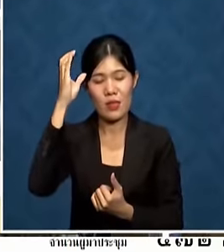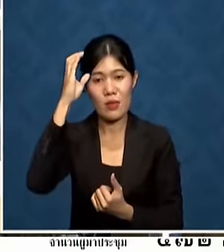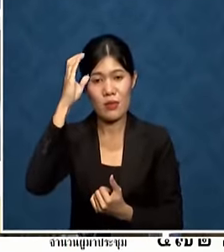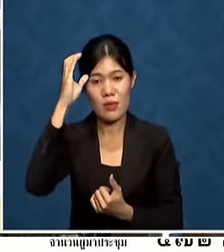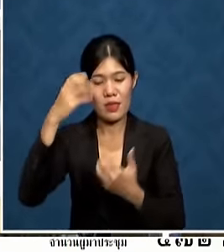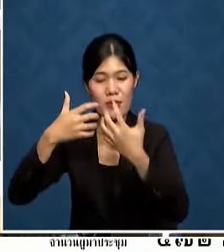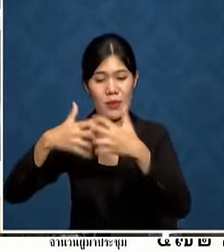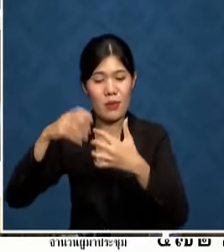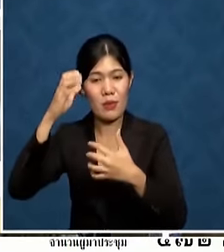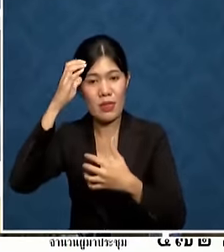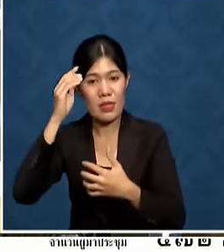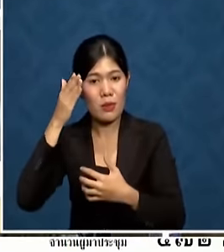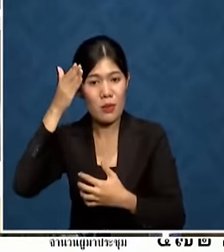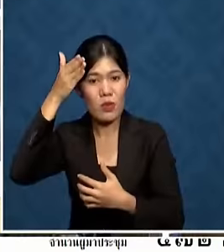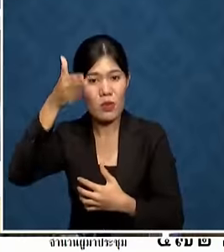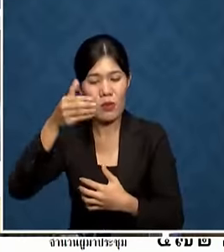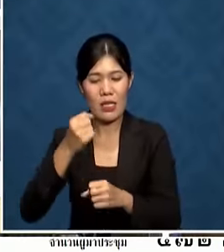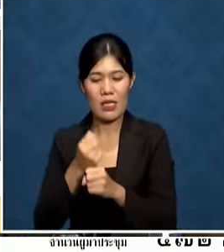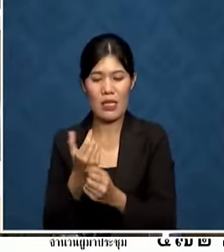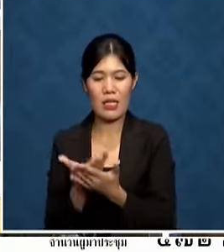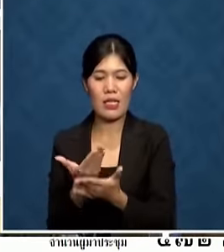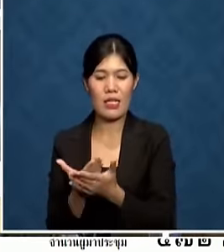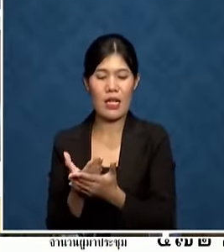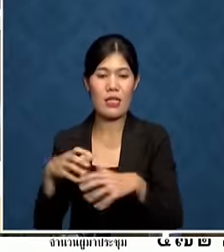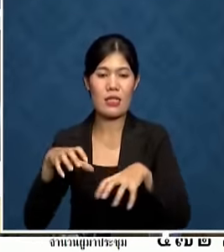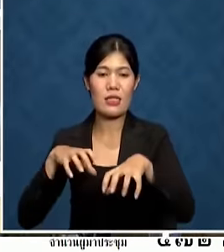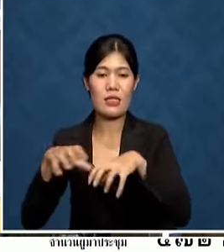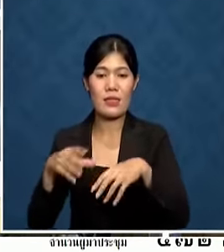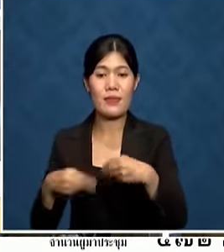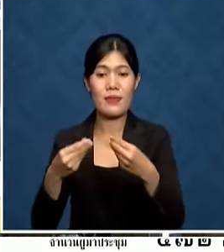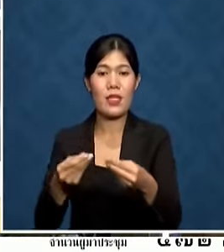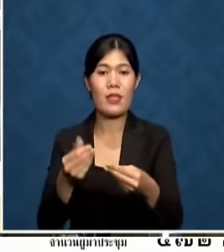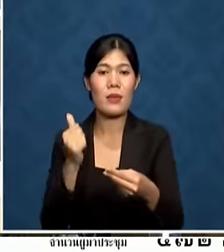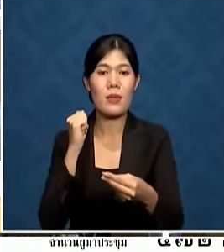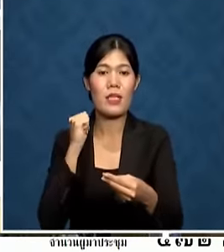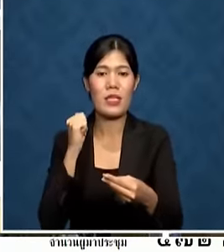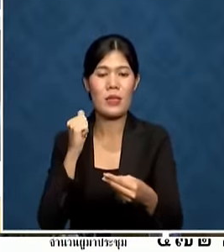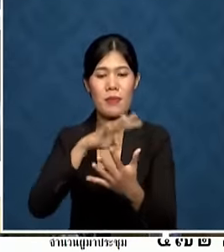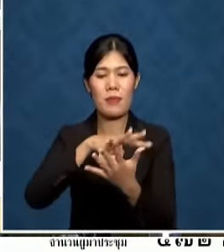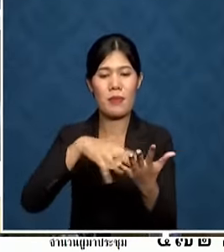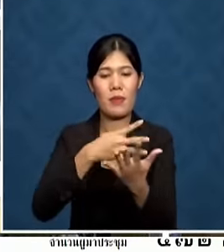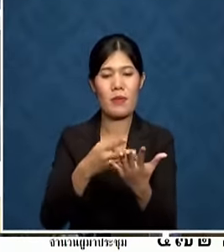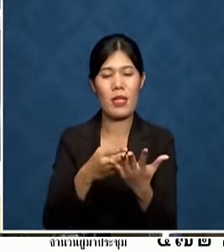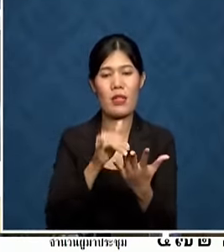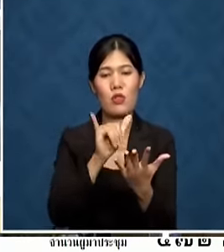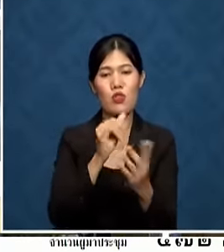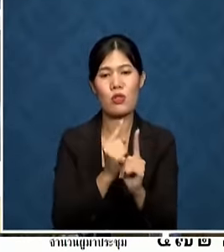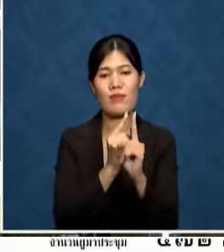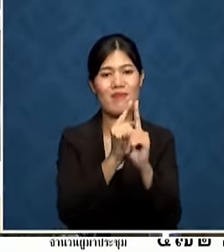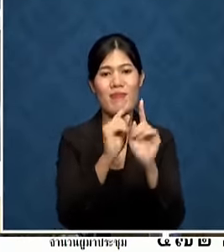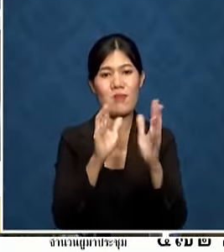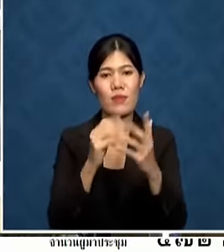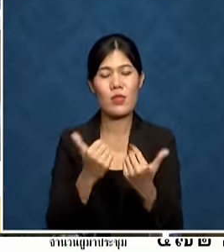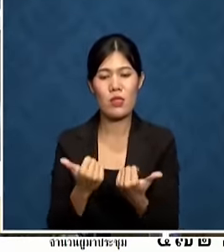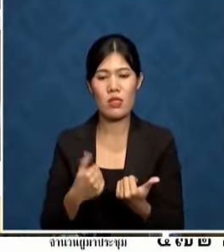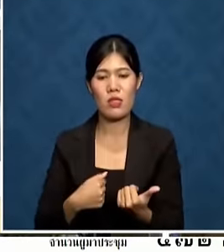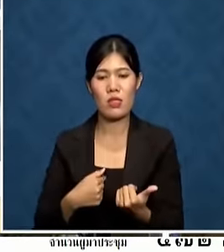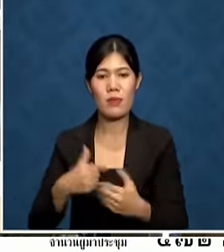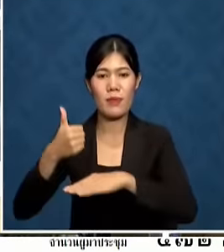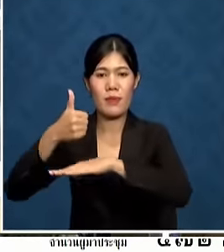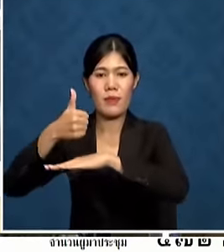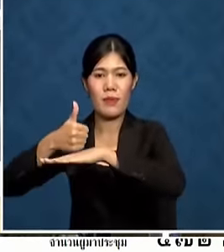อนาคตท่านก็จัดงบแบบเดิมไม่มีการกำหนดยุทธศาสตร์อย่างที่ควรจะเป็นโดยเฉพาะอย่างยิ่งการที่ท่านเป็นประธานบอร์ด